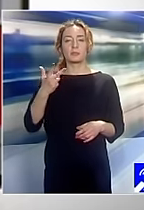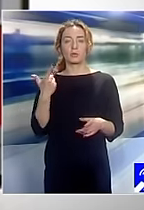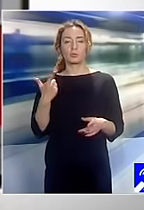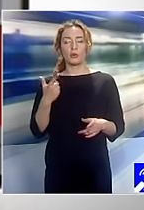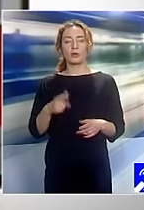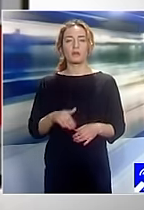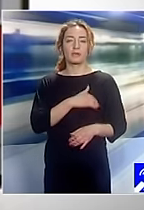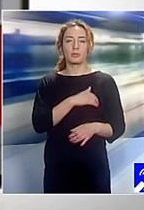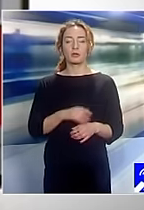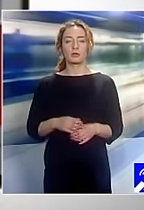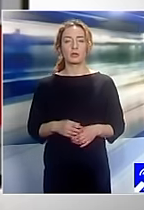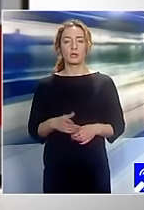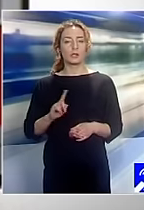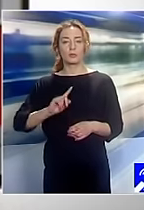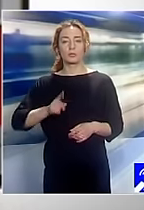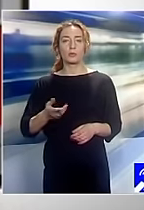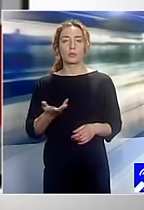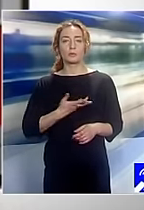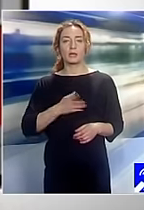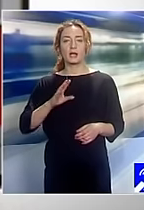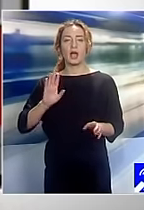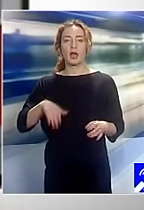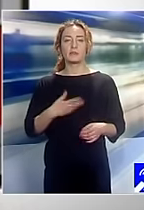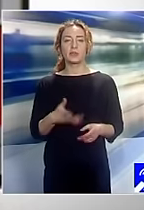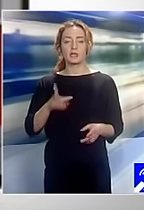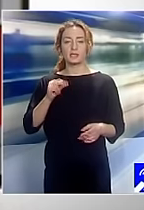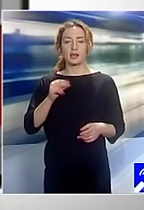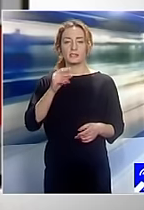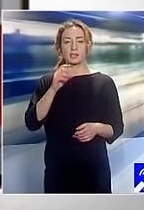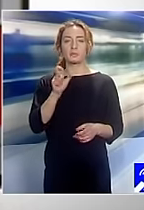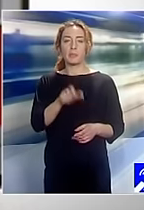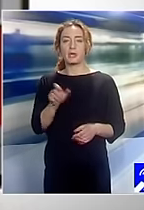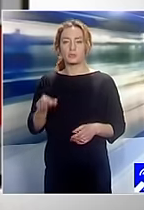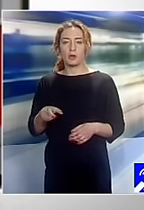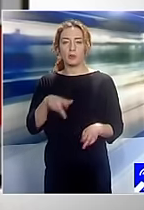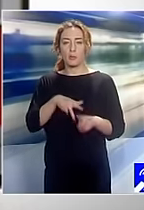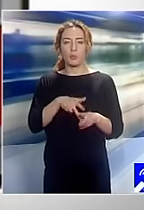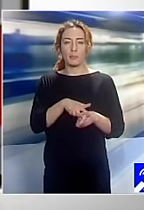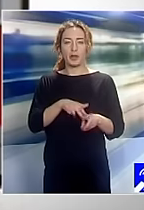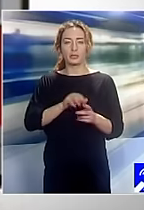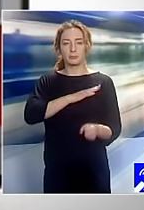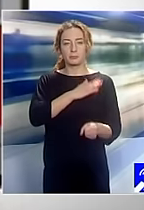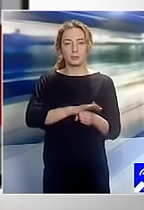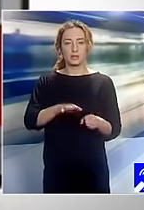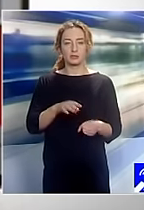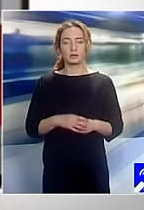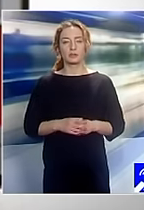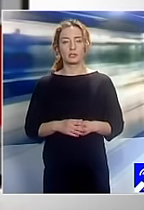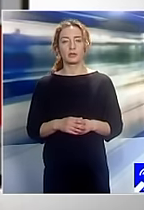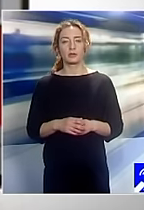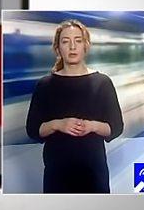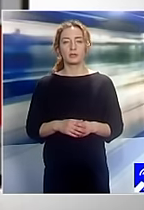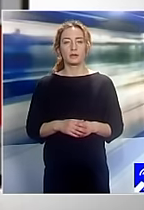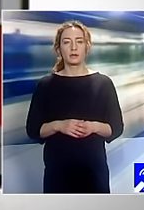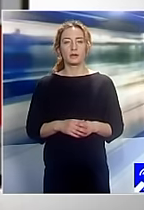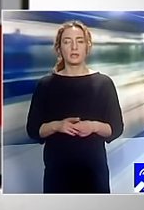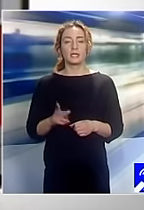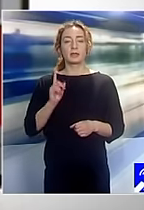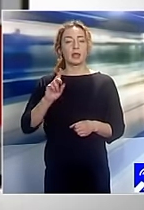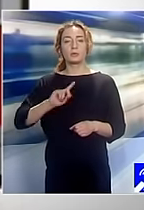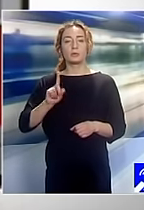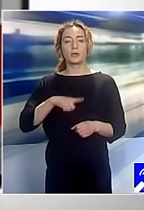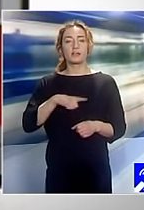nu-l primiți astăzi. Păi nu pot să-l primesc, azi am 30 deja care sunt planificați și care sunt afară deja din ei 10. Dar 37,2 nu-i de speriat.